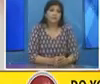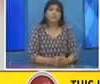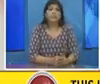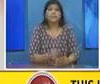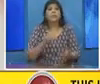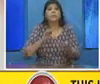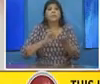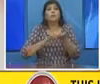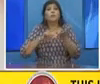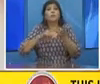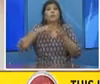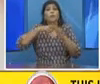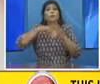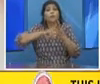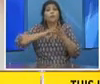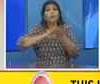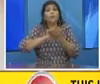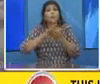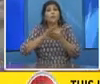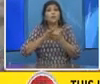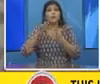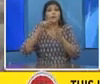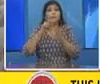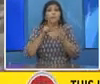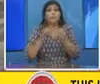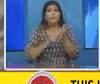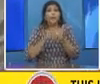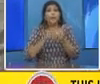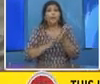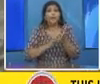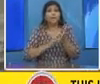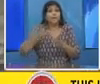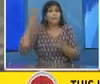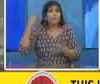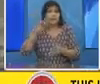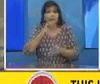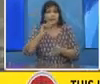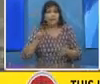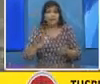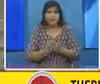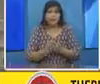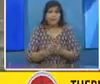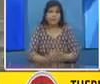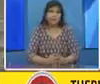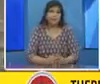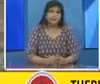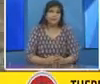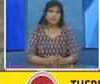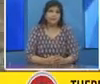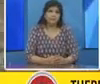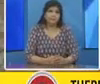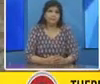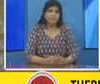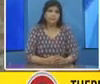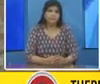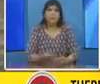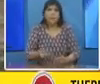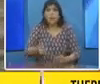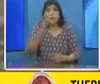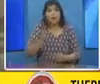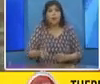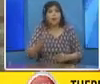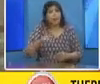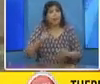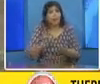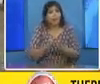मोक्ष पाटम या परम पदम कहा जाता है। हमारे यहाँ का एक और पारंपरिक गेम रहा है गुट्टा।